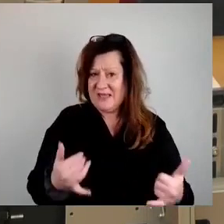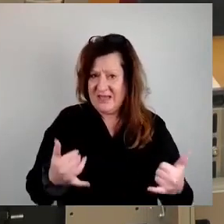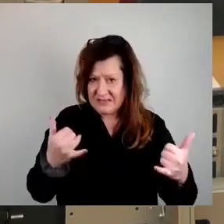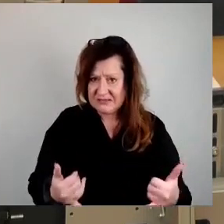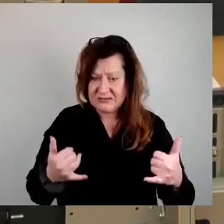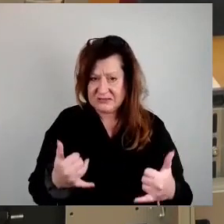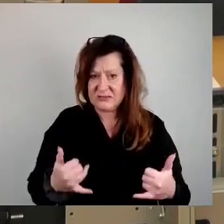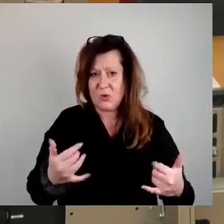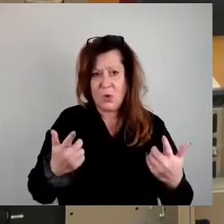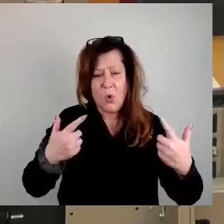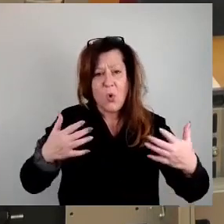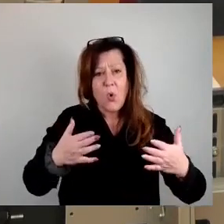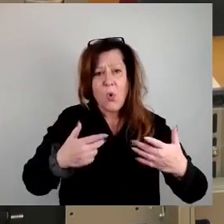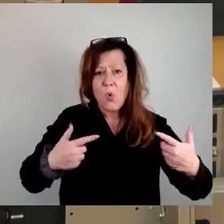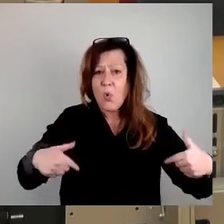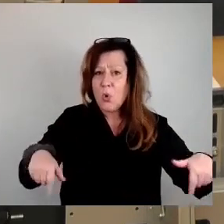unser